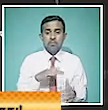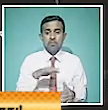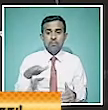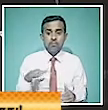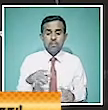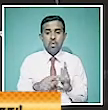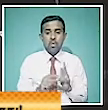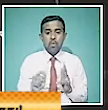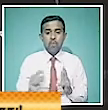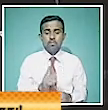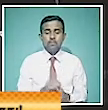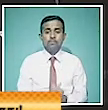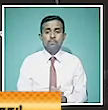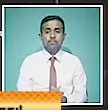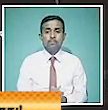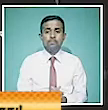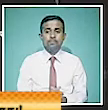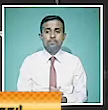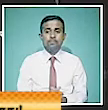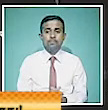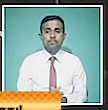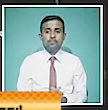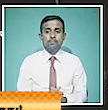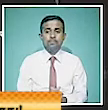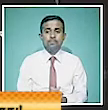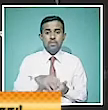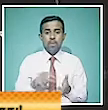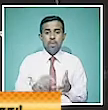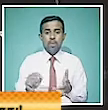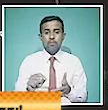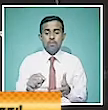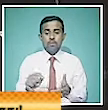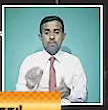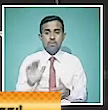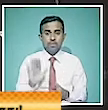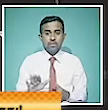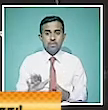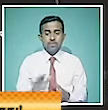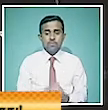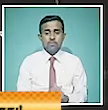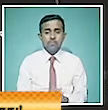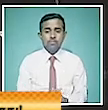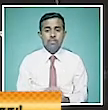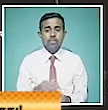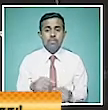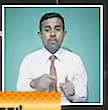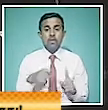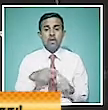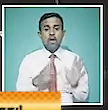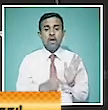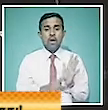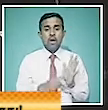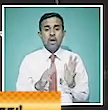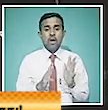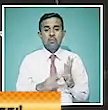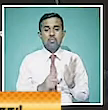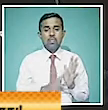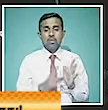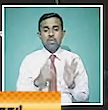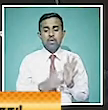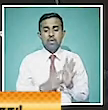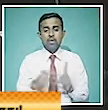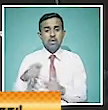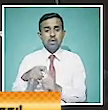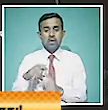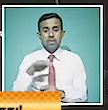கீழ் ஒரே ஒரு உள்ளூராட்சி சபையே இருந்தது. அதே போன்று கல்முனையை எடுத்துக்கொண்டால், கரைவாகு பற்று